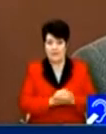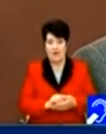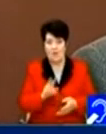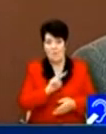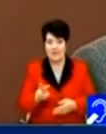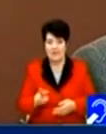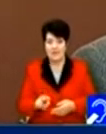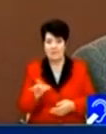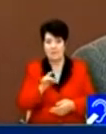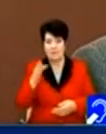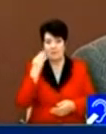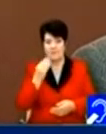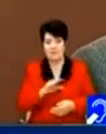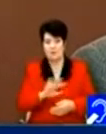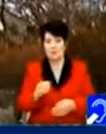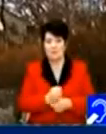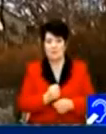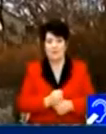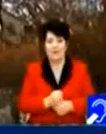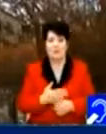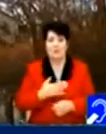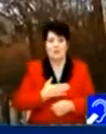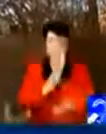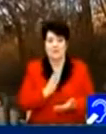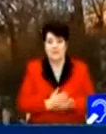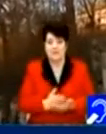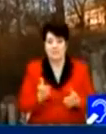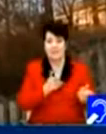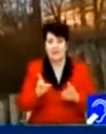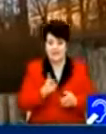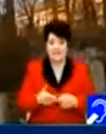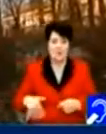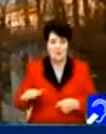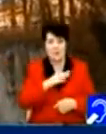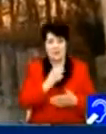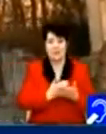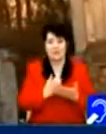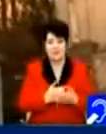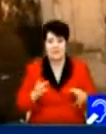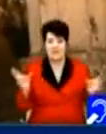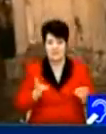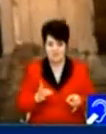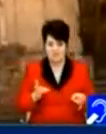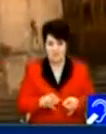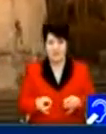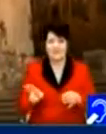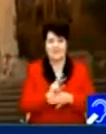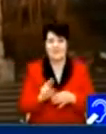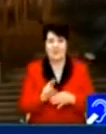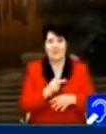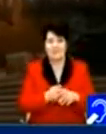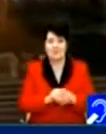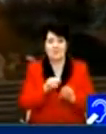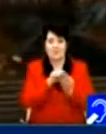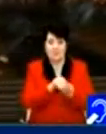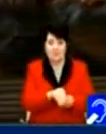obiective, Republica Moldova nu își onorează partea. Noi suntem pregătiți cu toate resursele necesare ca să reparăm acest